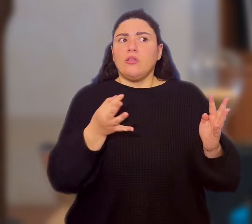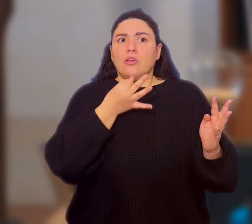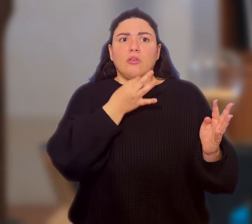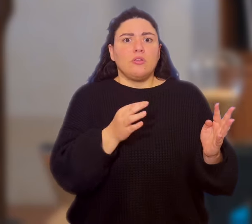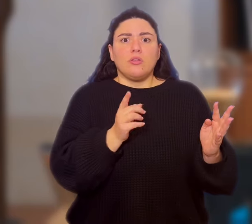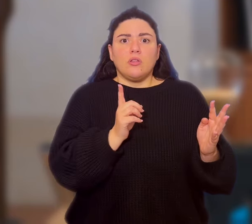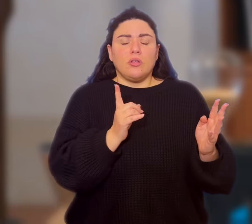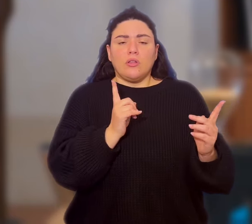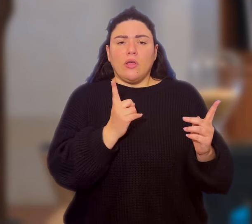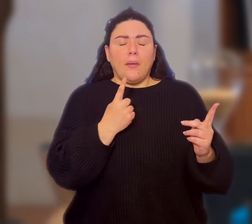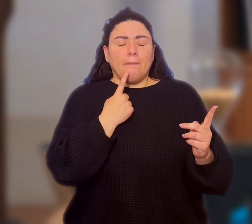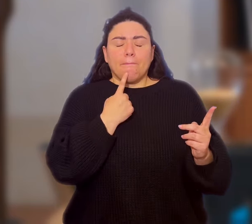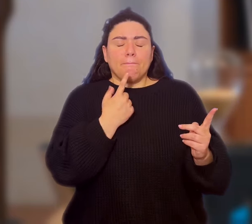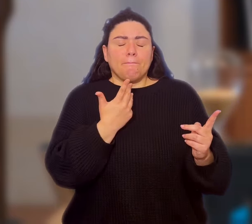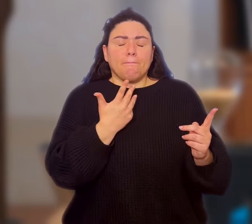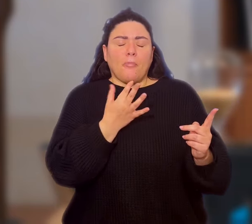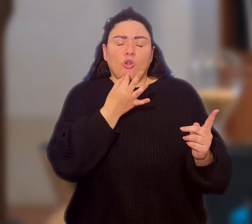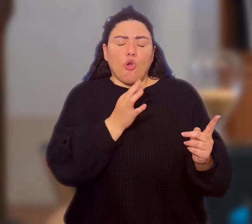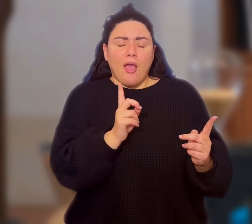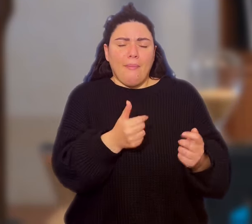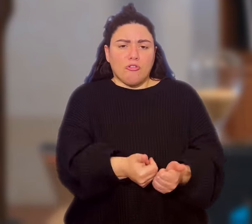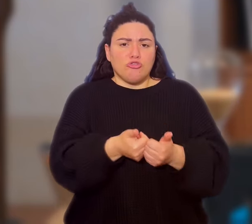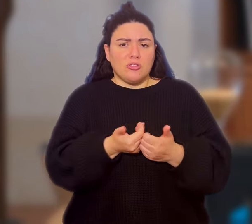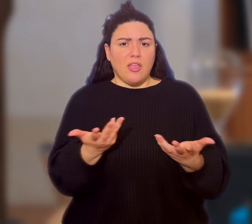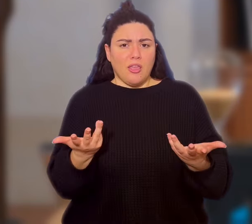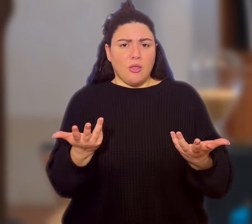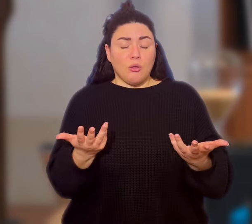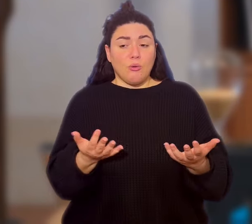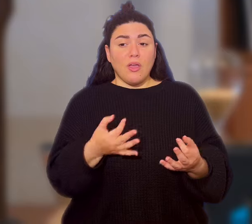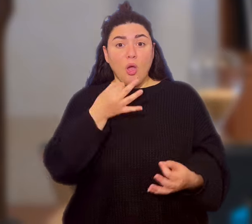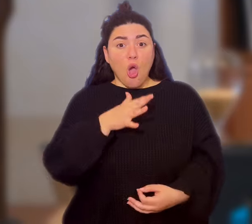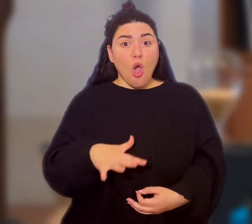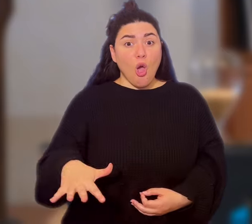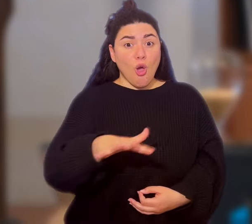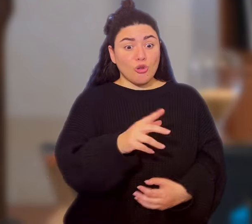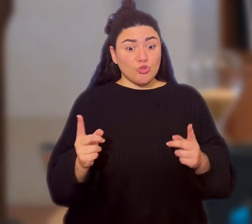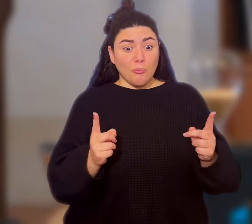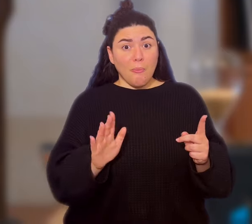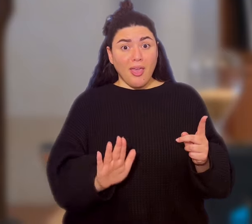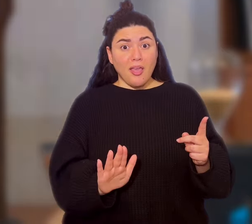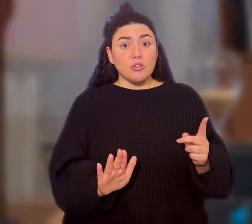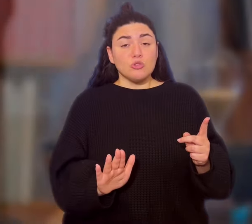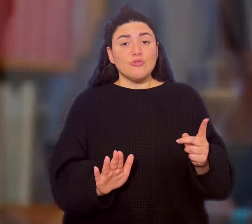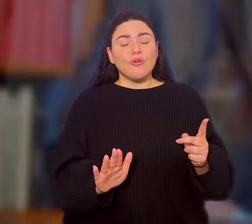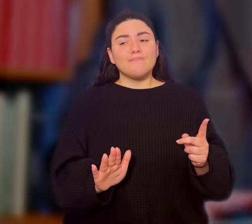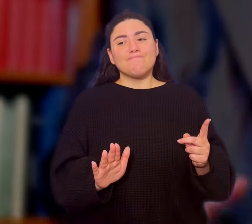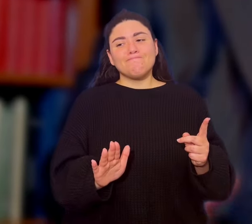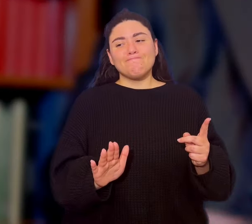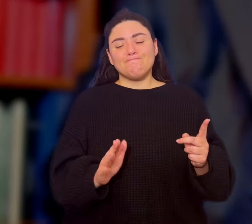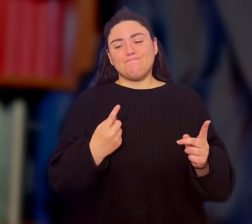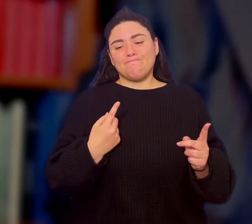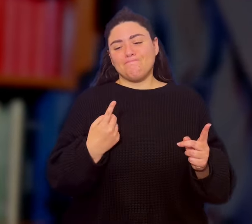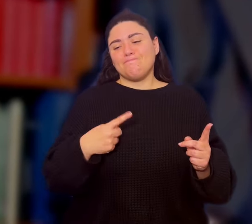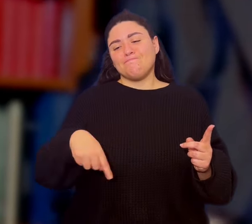momento di grande prova ma possiamo dire lì nel getzemani che avviene il nostro cammino o si